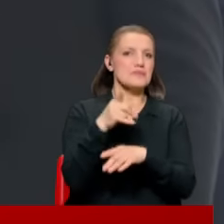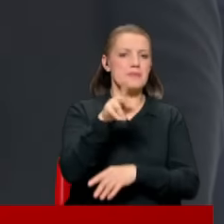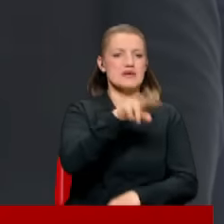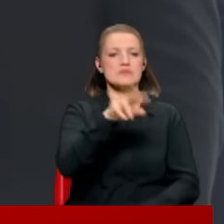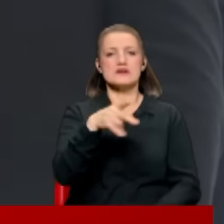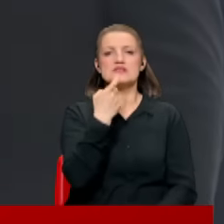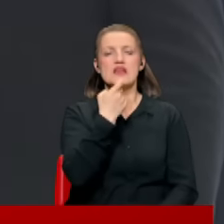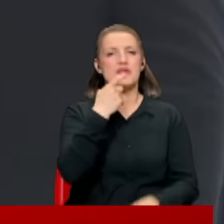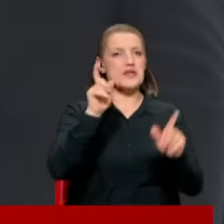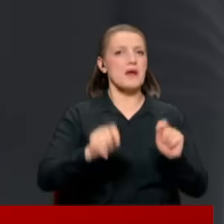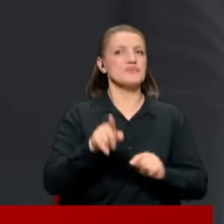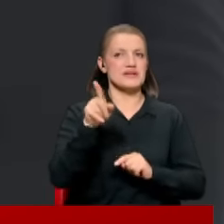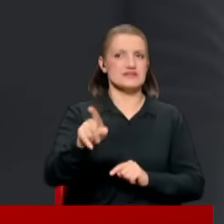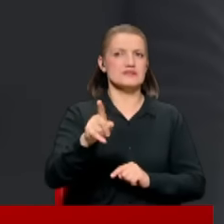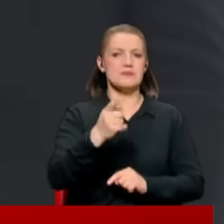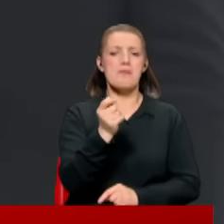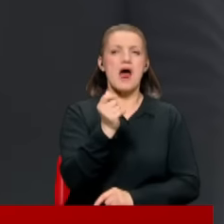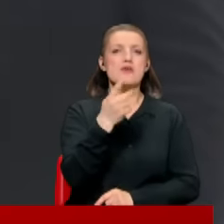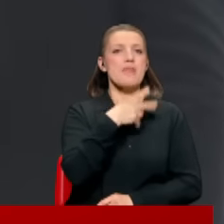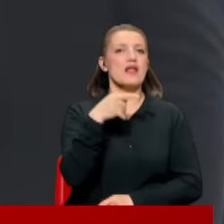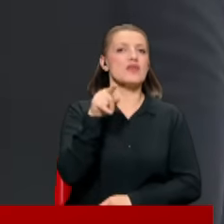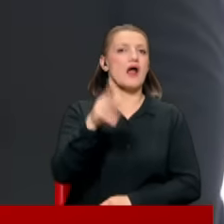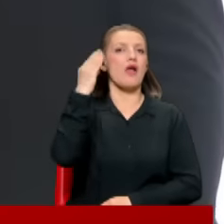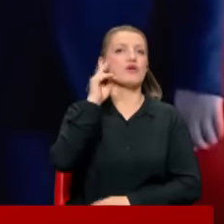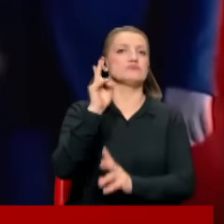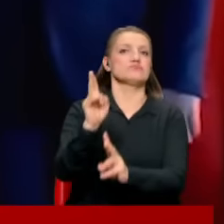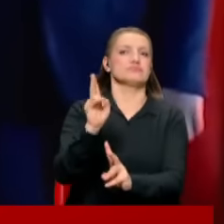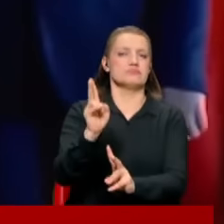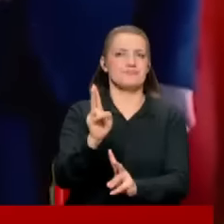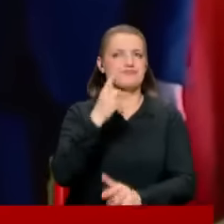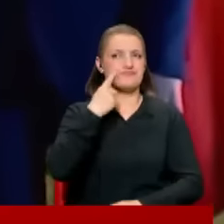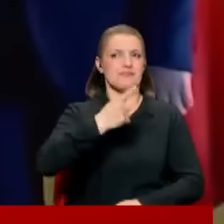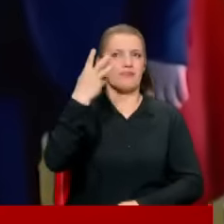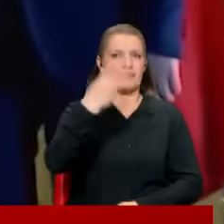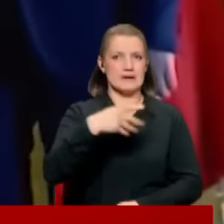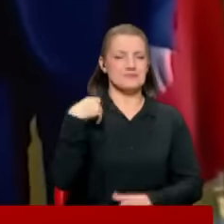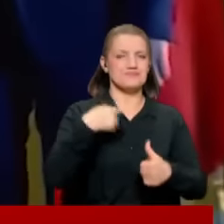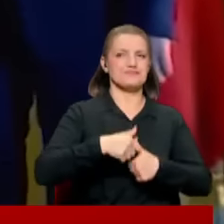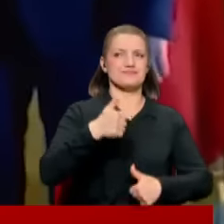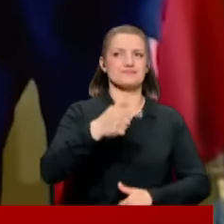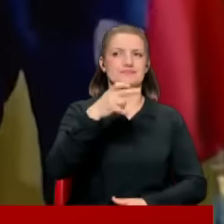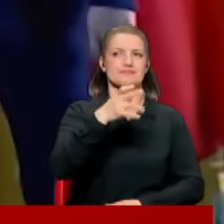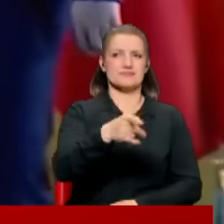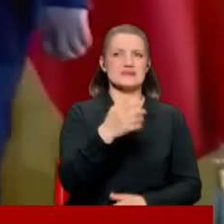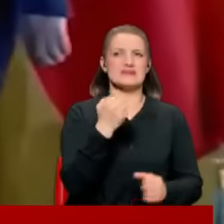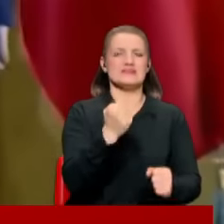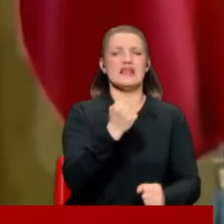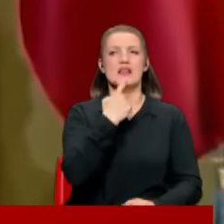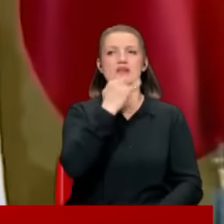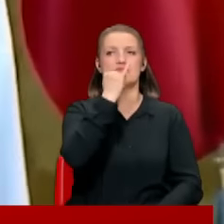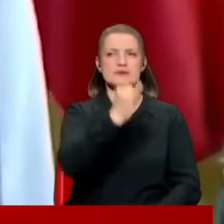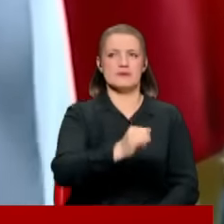22 senedir uyguladığınız rantçı belediyecilik anlayışınızdır. Cumhurbaşkanı Erdoğan'ın Yeniden Refah Partisi'ne yönelik sert